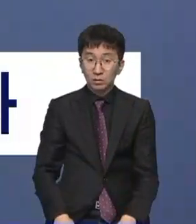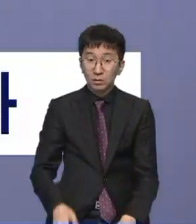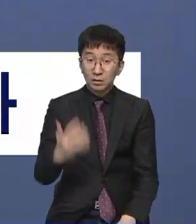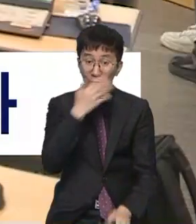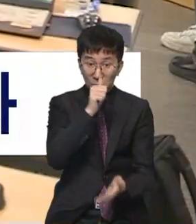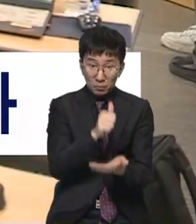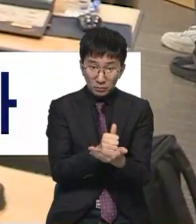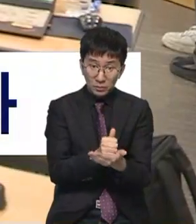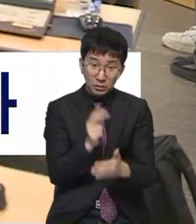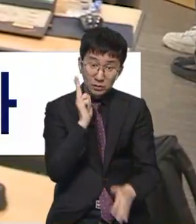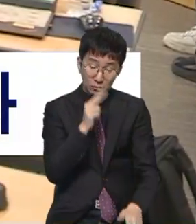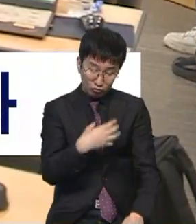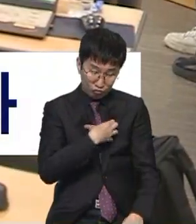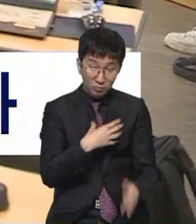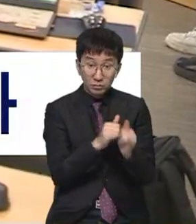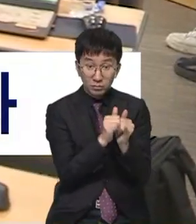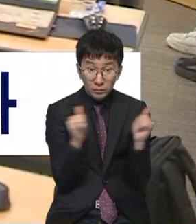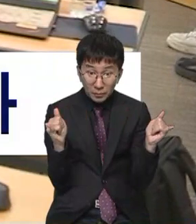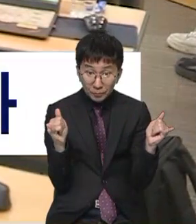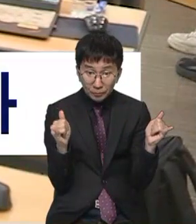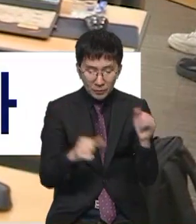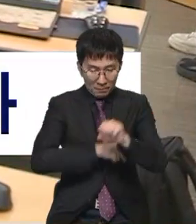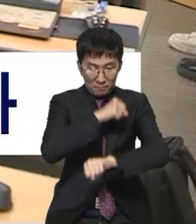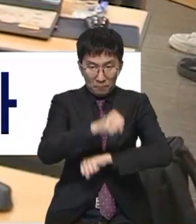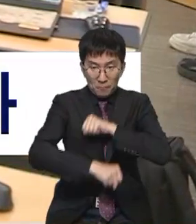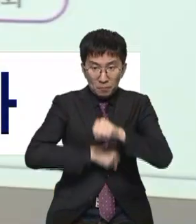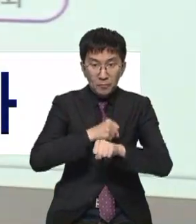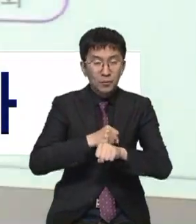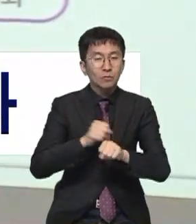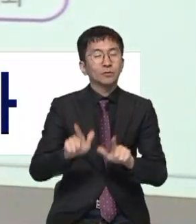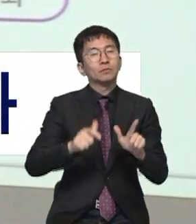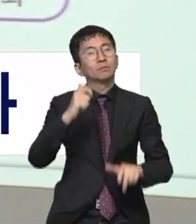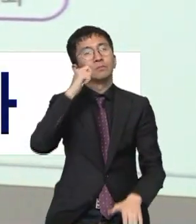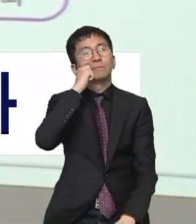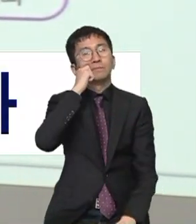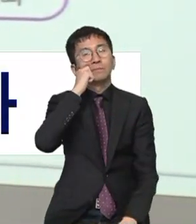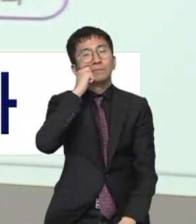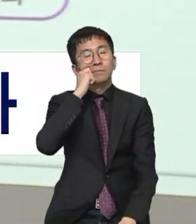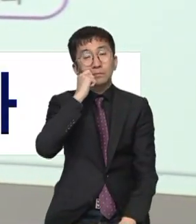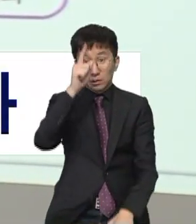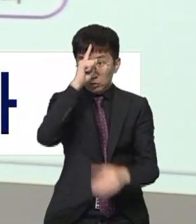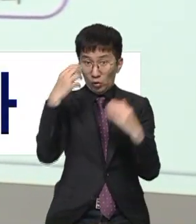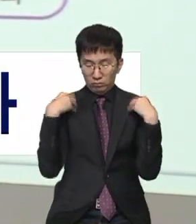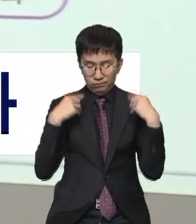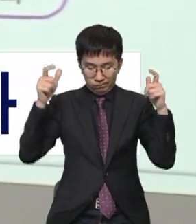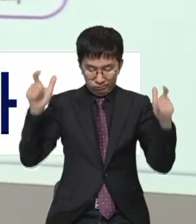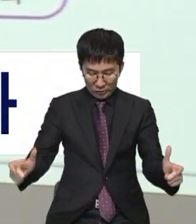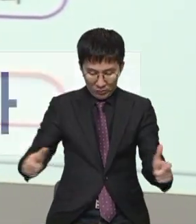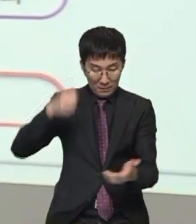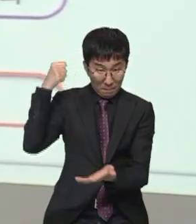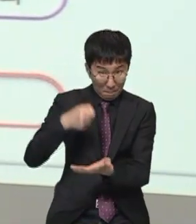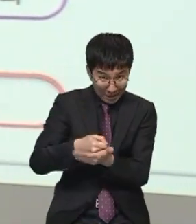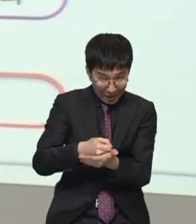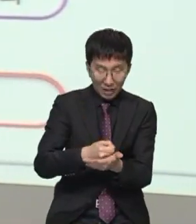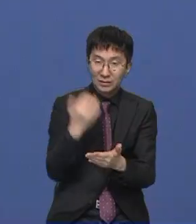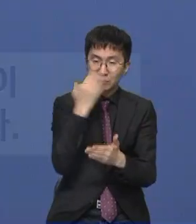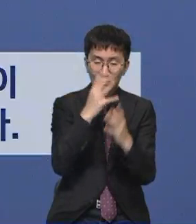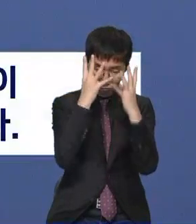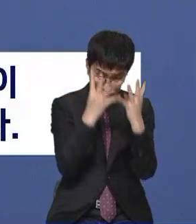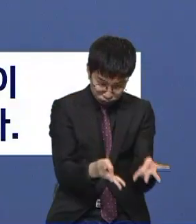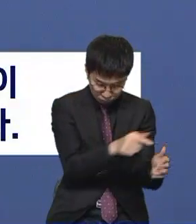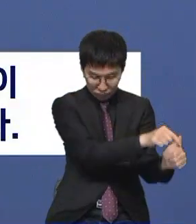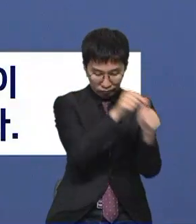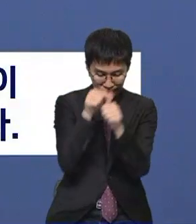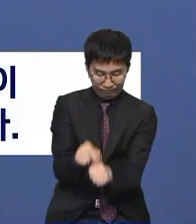출소해도 자유롭게 거주지를 선택하는 걸 막고 국가가 정한 시설에서만 살도록 강제하는 게 골자입니다.